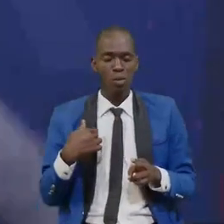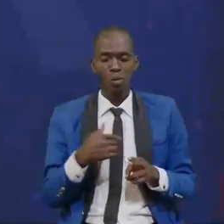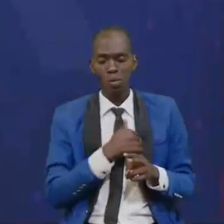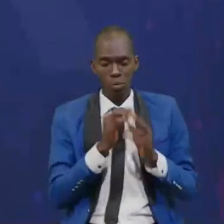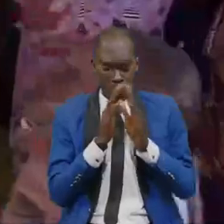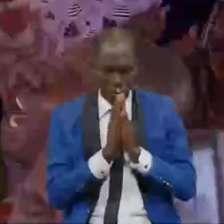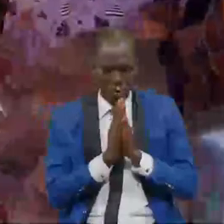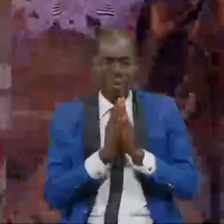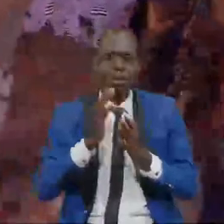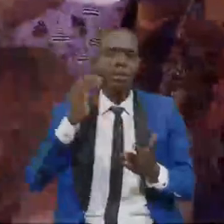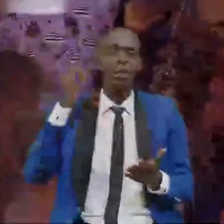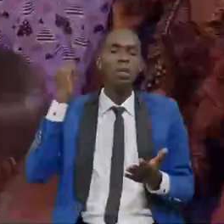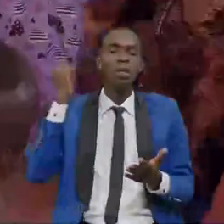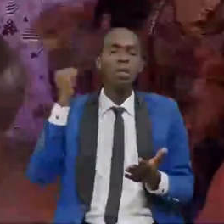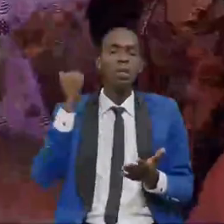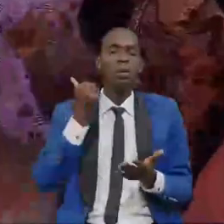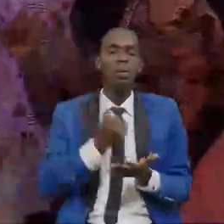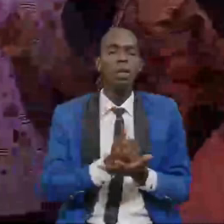nous prions.